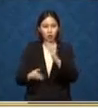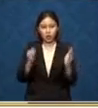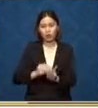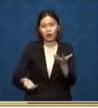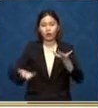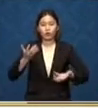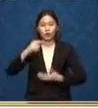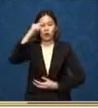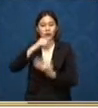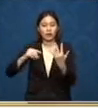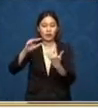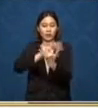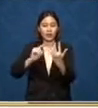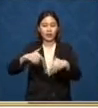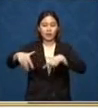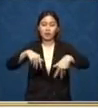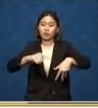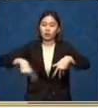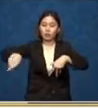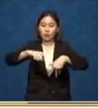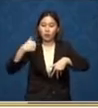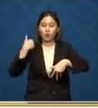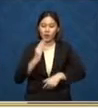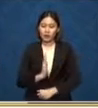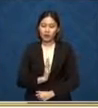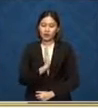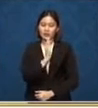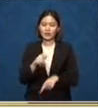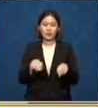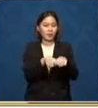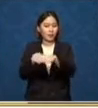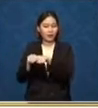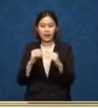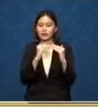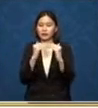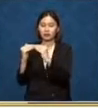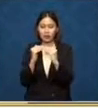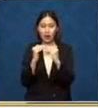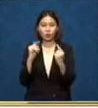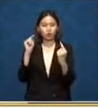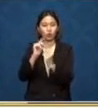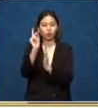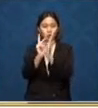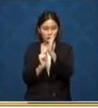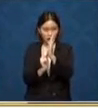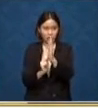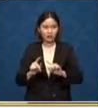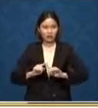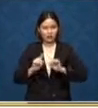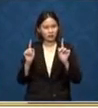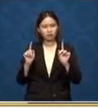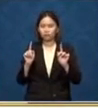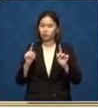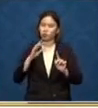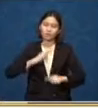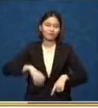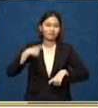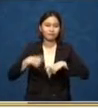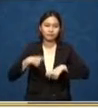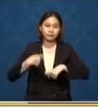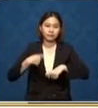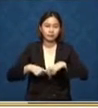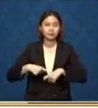ไทยที่ประชาชนสามารถมีศักดิ์ศรีเสมอหน้าเท่าเทียมกันได้ต่อหน้ากฎหมายแต่แค่นี้มันดูจะยากเย็นเหลือ